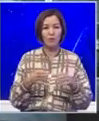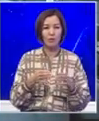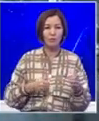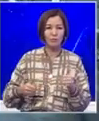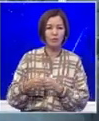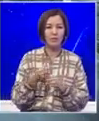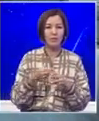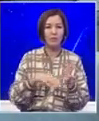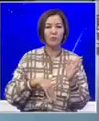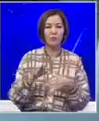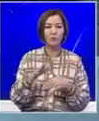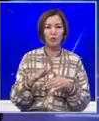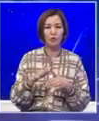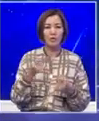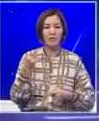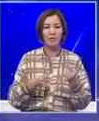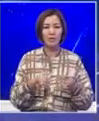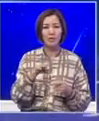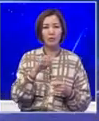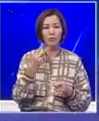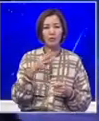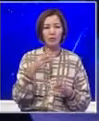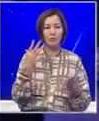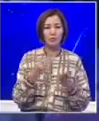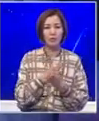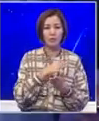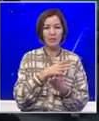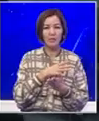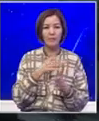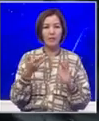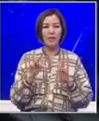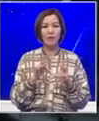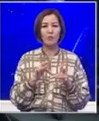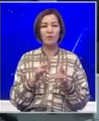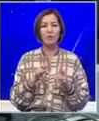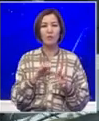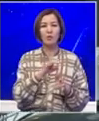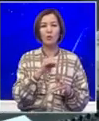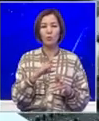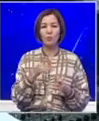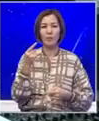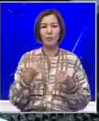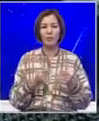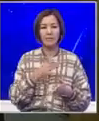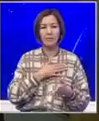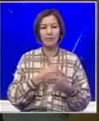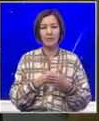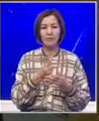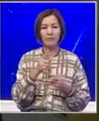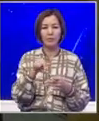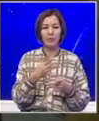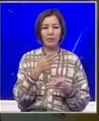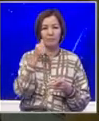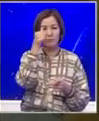Ең үздік аймақтық телеарна танып, Тұмар 2023 сыйлығын еншіледі. Әлеуметтік желі мен YouTube-тағы арнасы да белсенді. Бар болғаны бір жарым